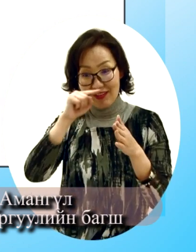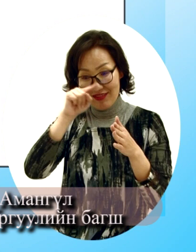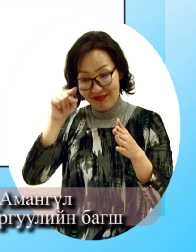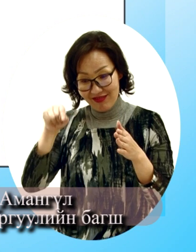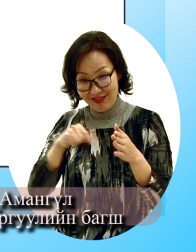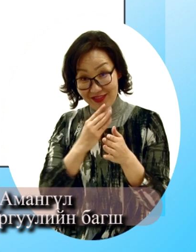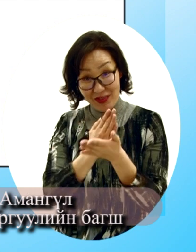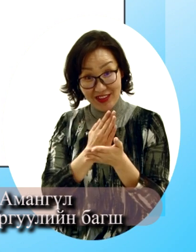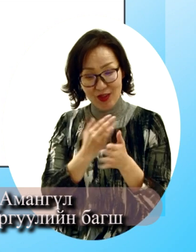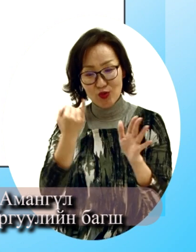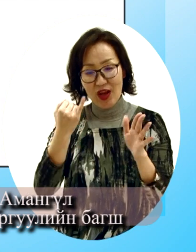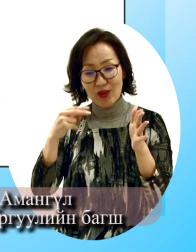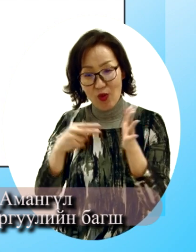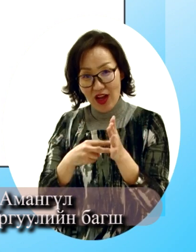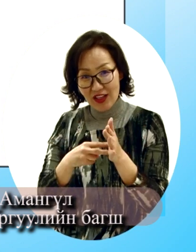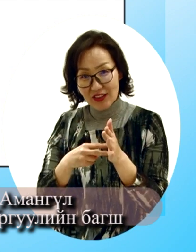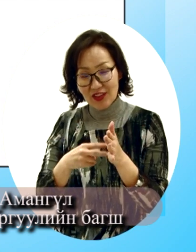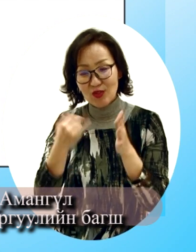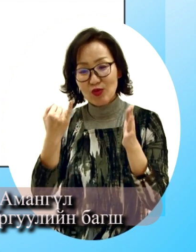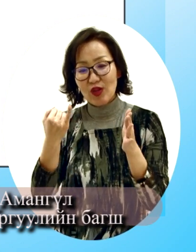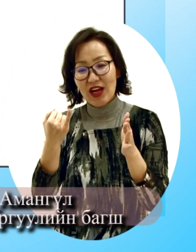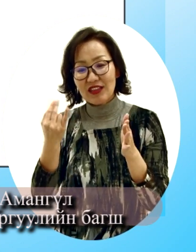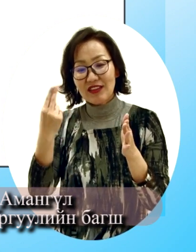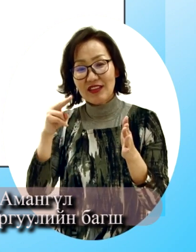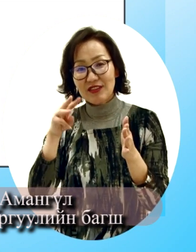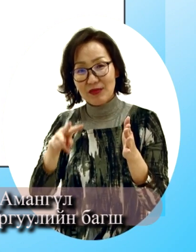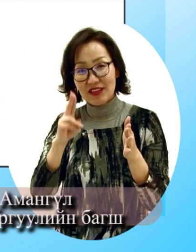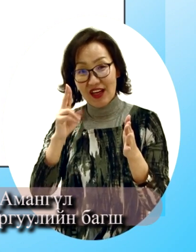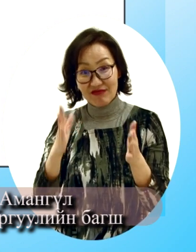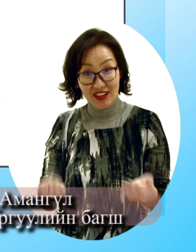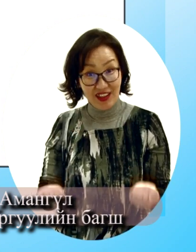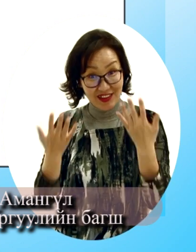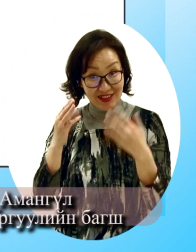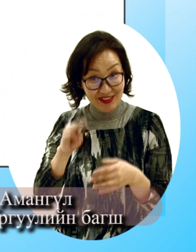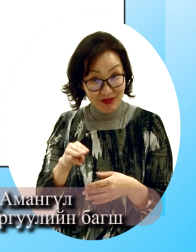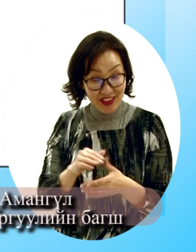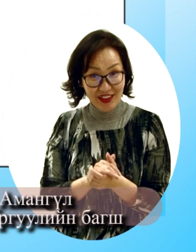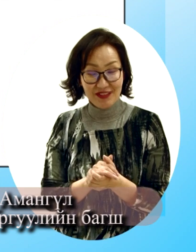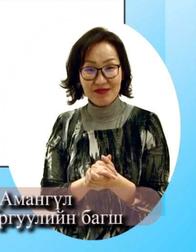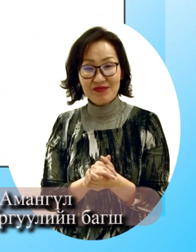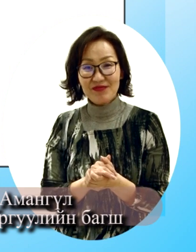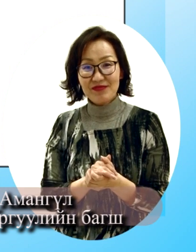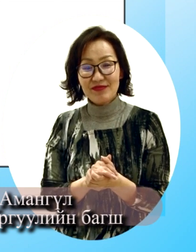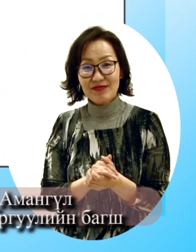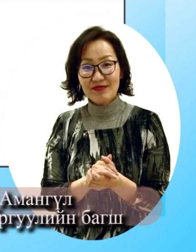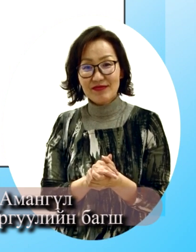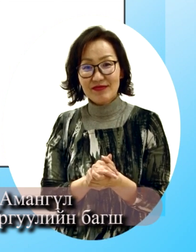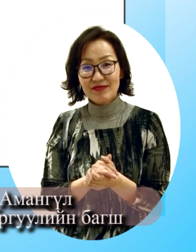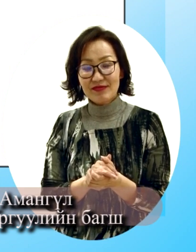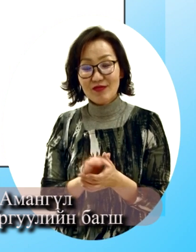Текше 6 бетті болғандықтан 6-ға бөлеміз. Яғни А